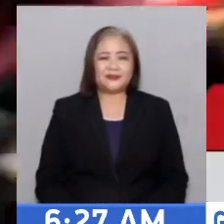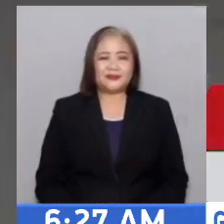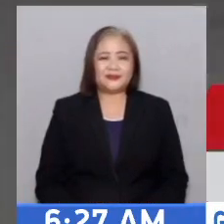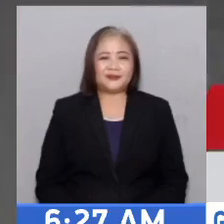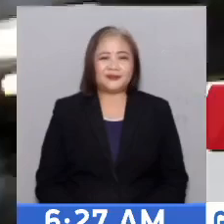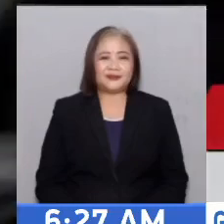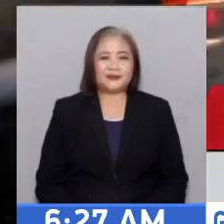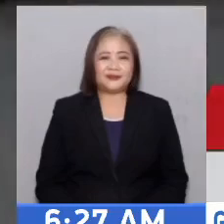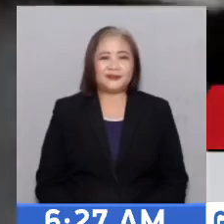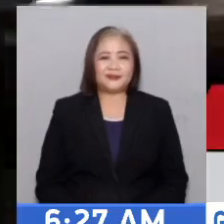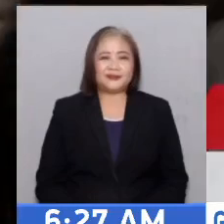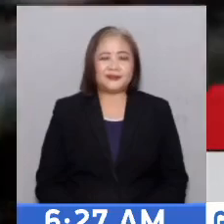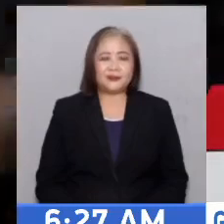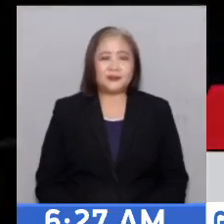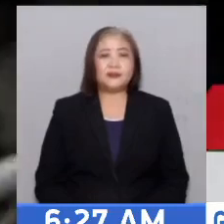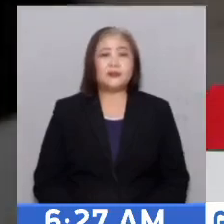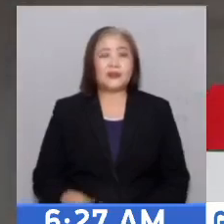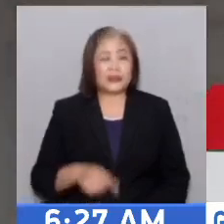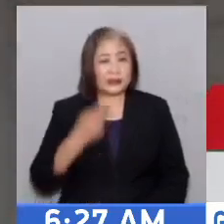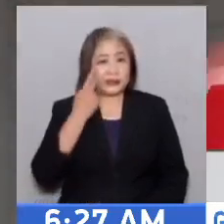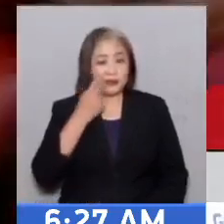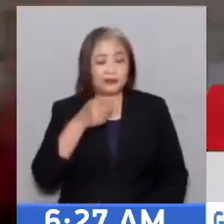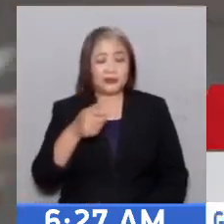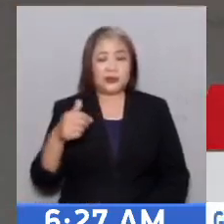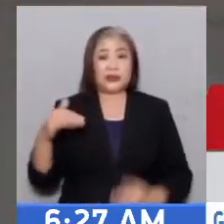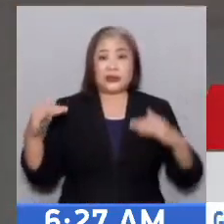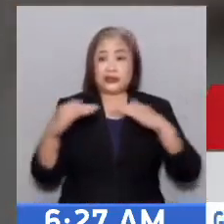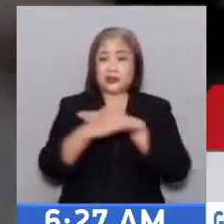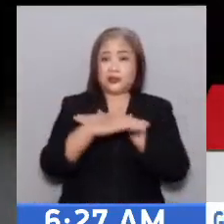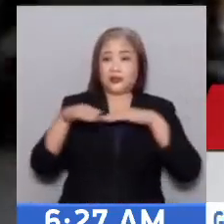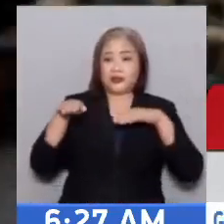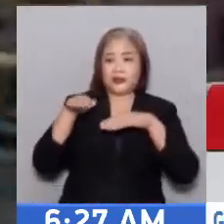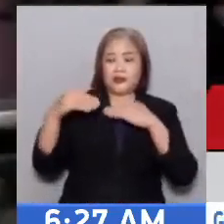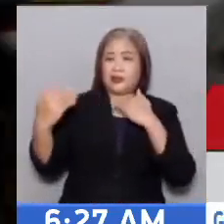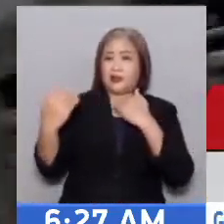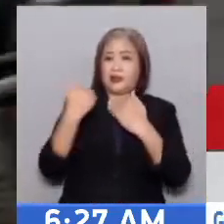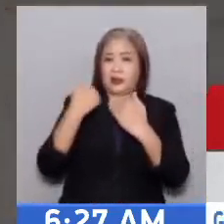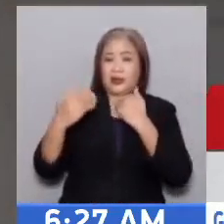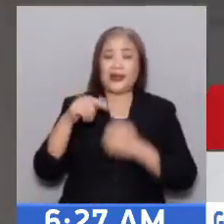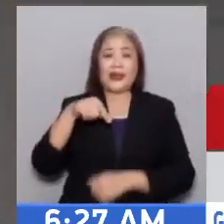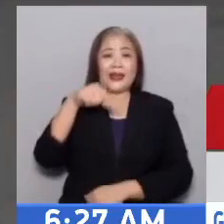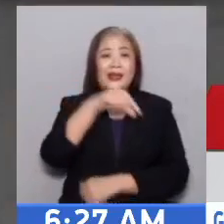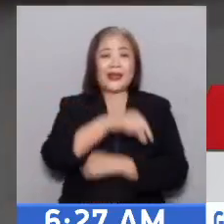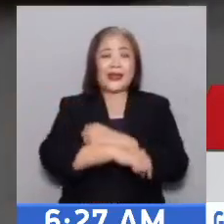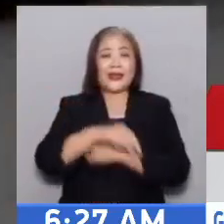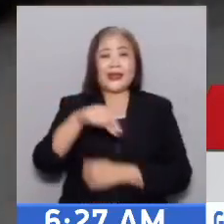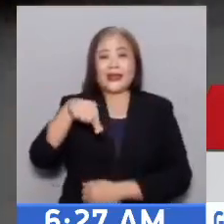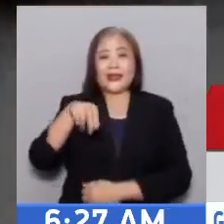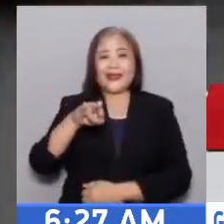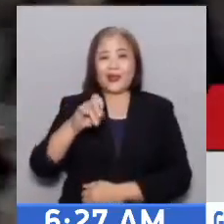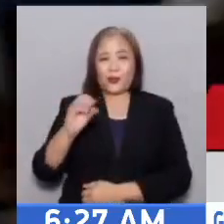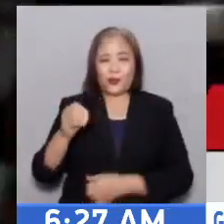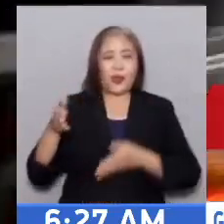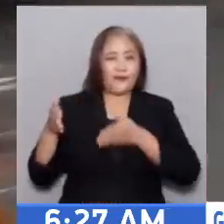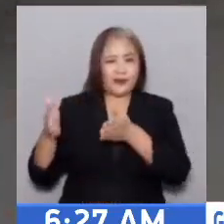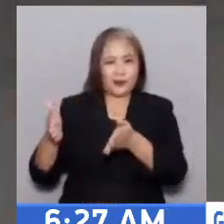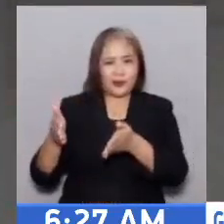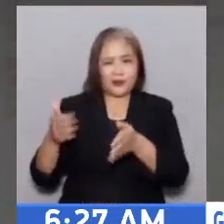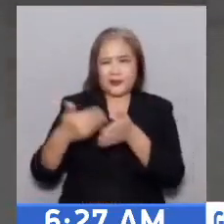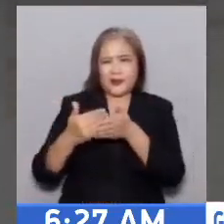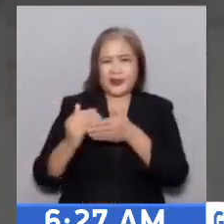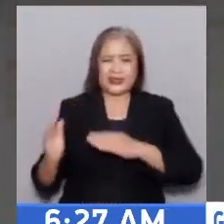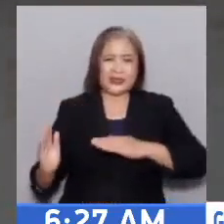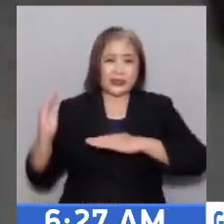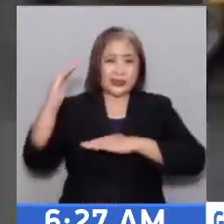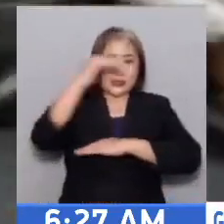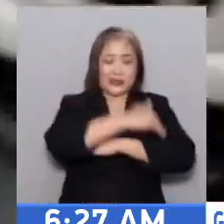Susan, kung mapapadaan dito sa bahaging ito ng Quirino Avenue, malapit dito sa ginagawang Skyway, kaya asahan yung pagsikip ng daloy ng trapiko lalo na sa